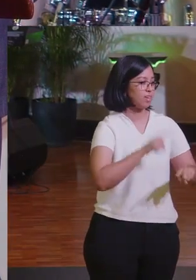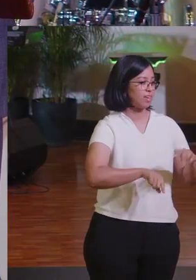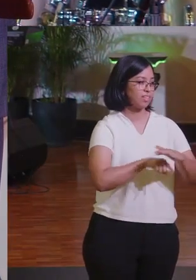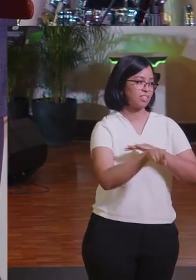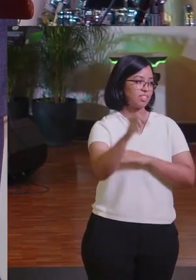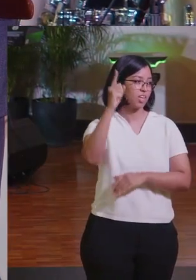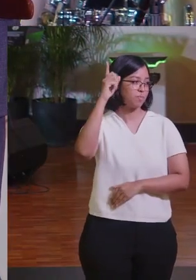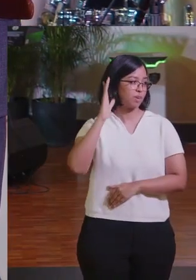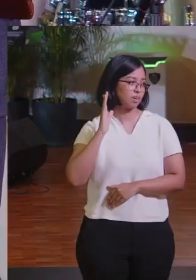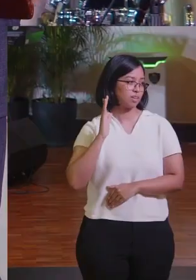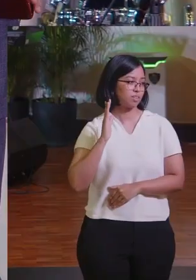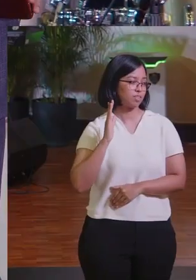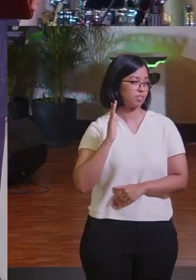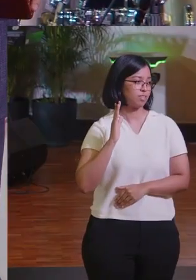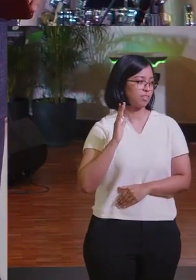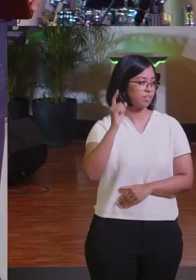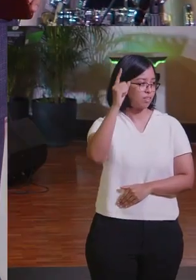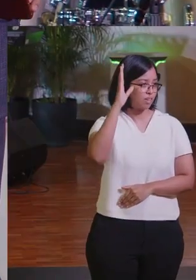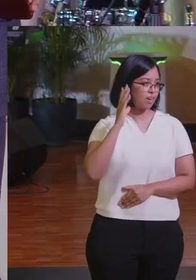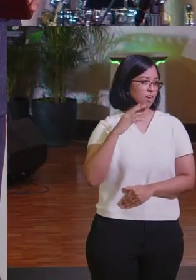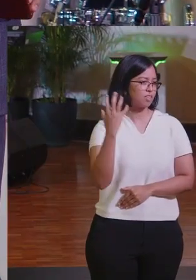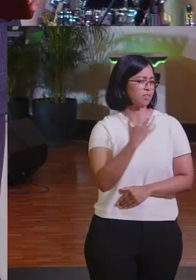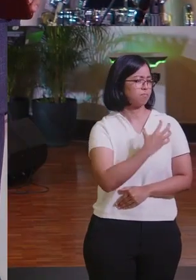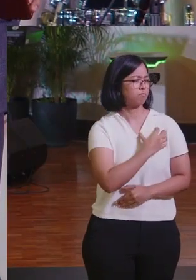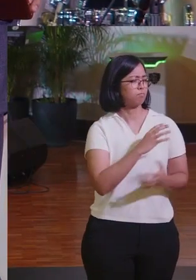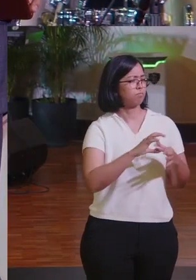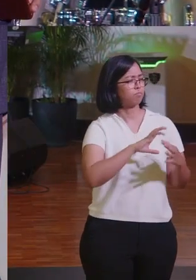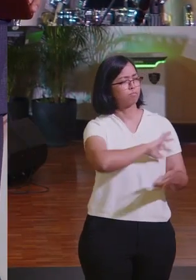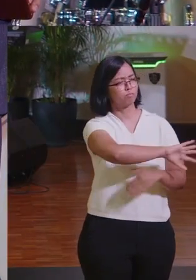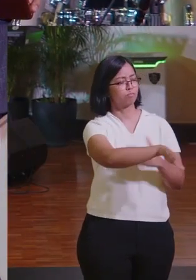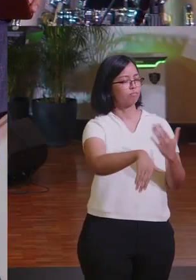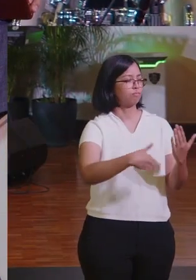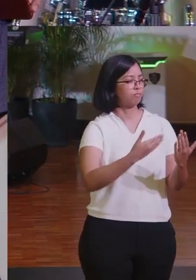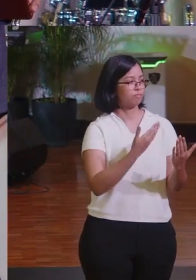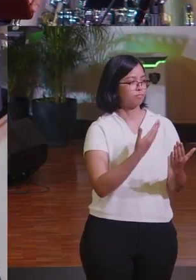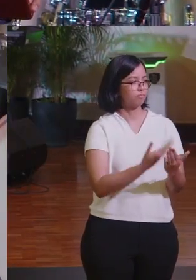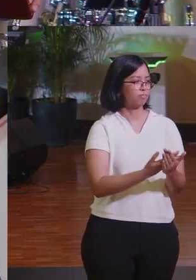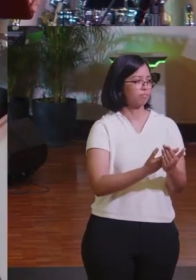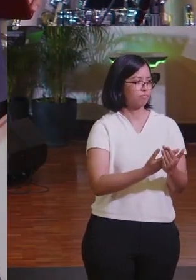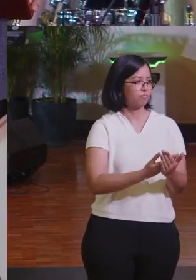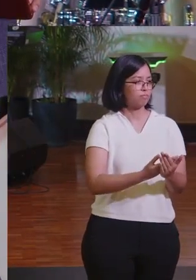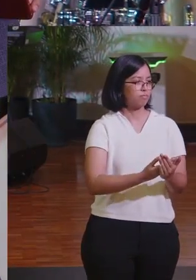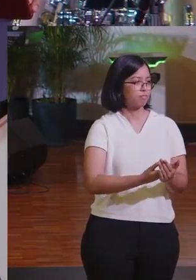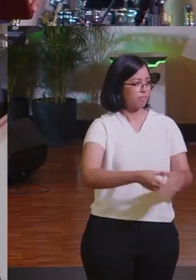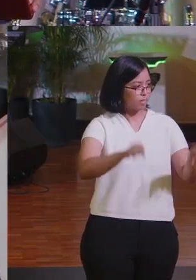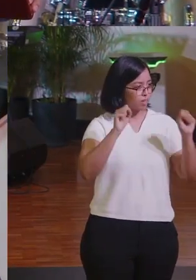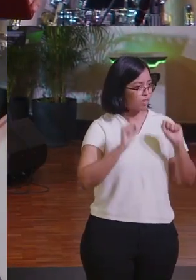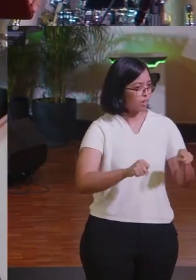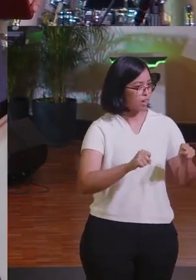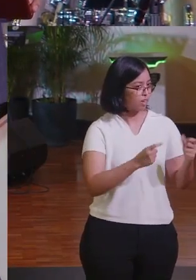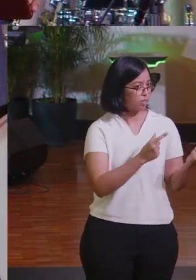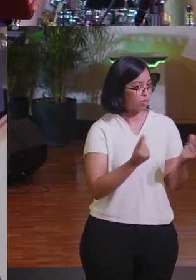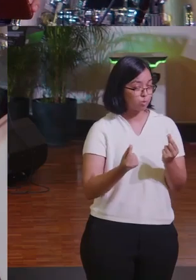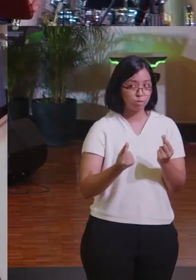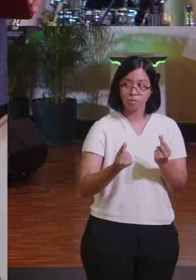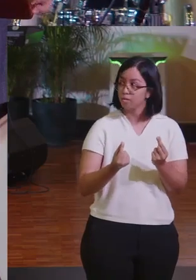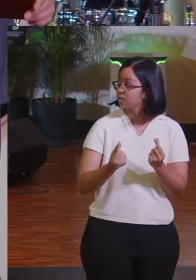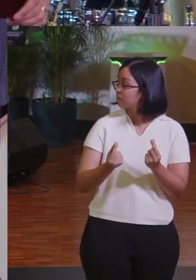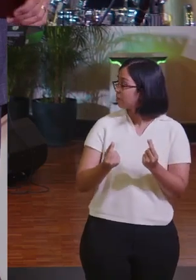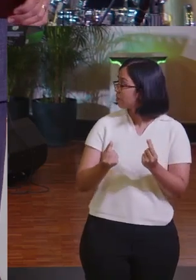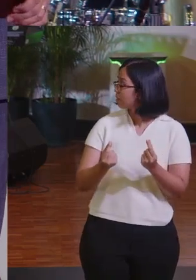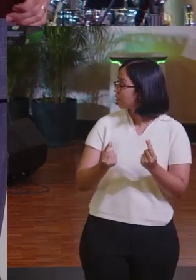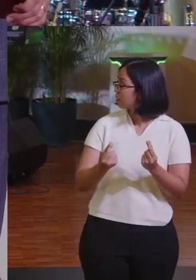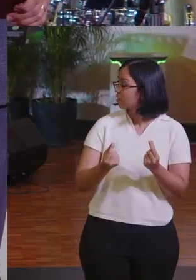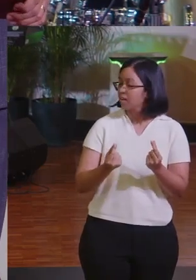po ay makapangyarihan sa lahat. Siya ay kaya niya ang nasa iba't